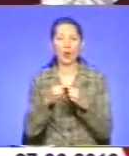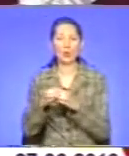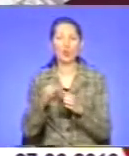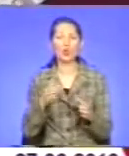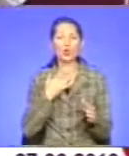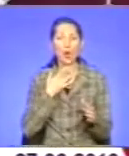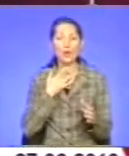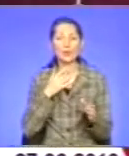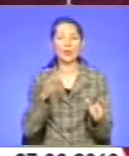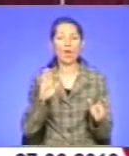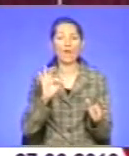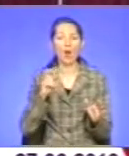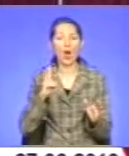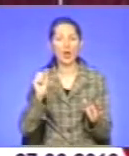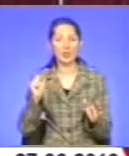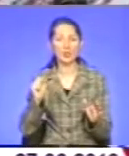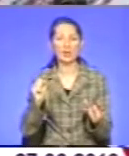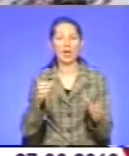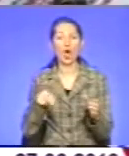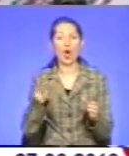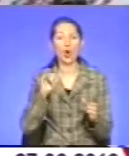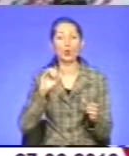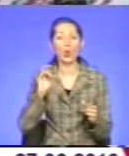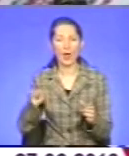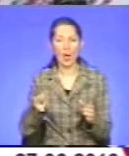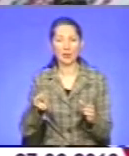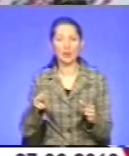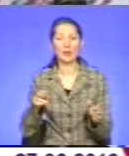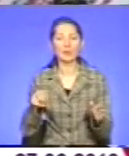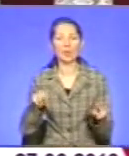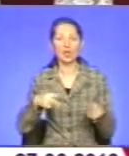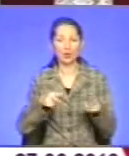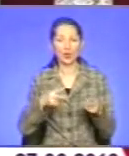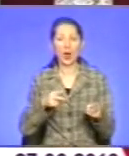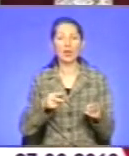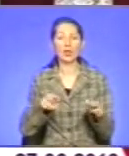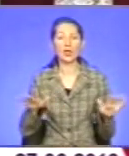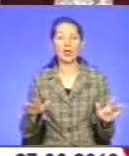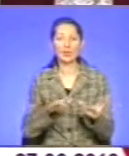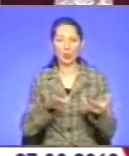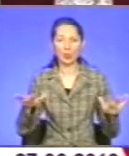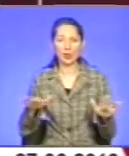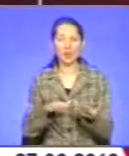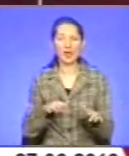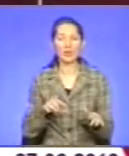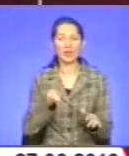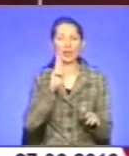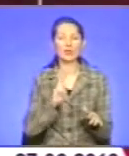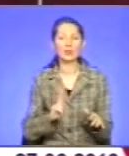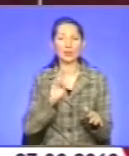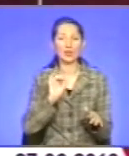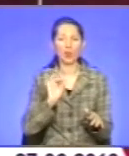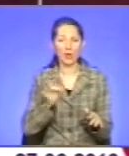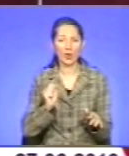«Вокальні дуети», «Художні читання», «Танцювальний», «Інструментальний» і «Цирковий жанри». У «Вогнику» взяли участь діти зі всіх